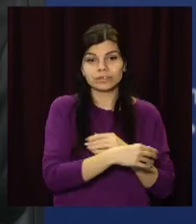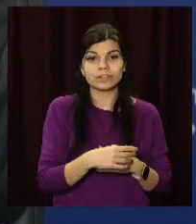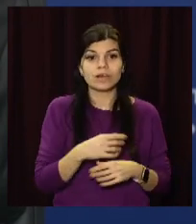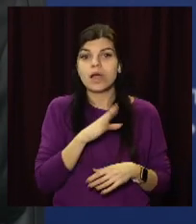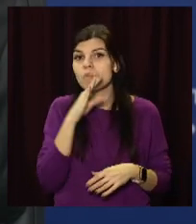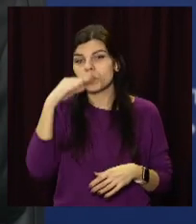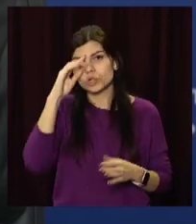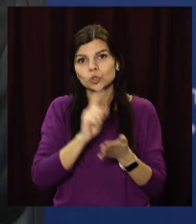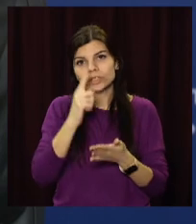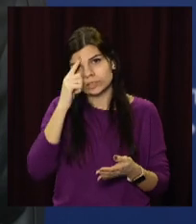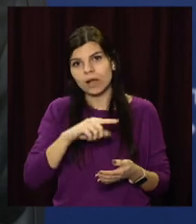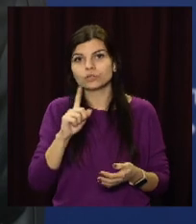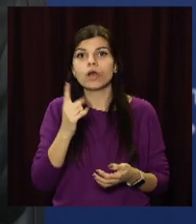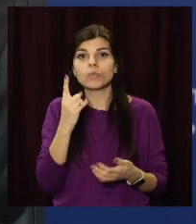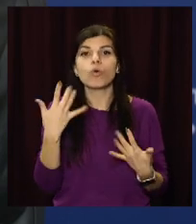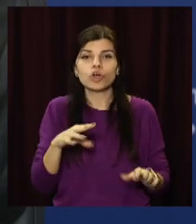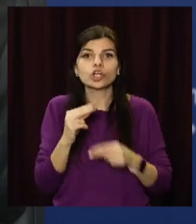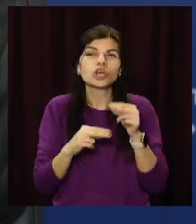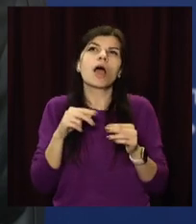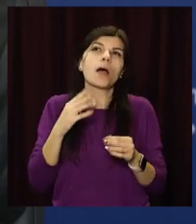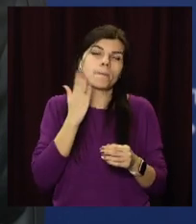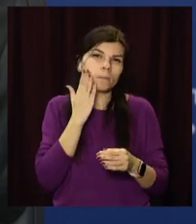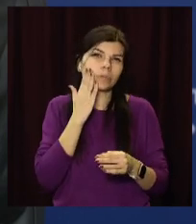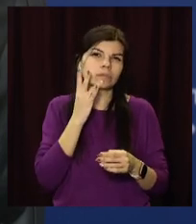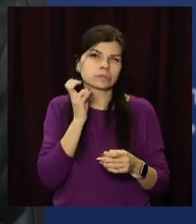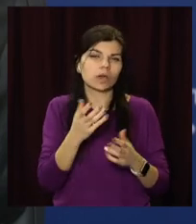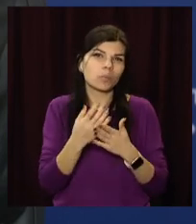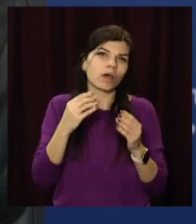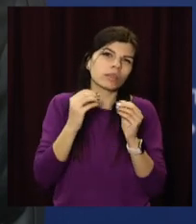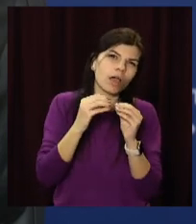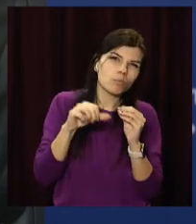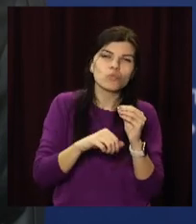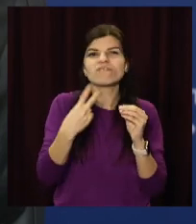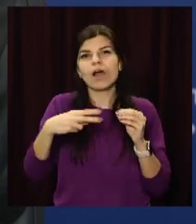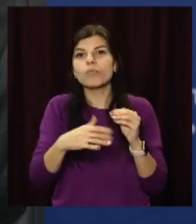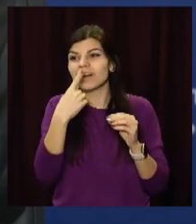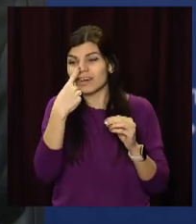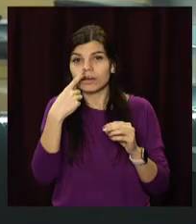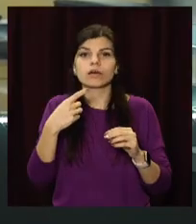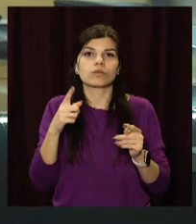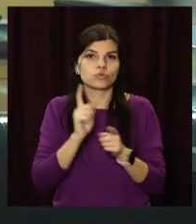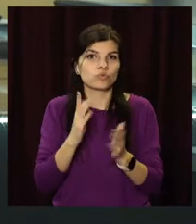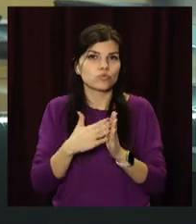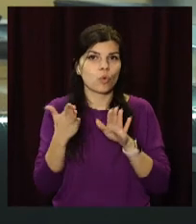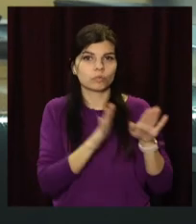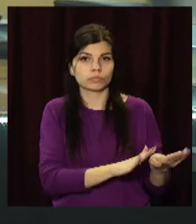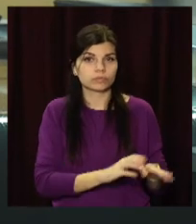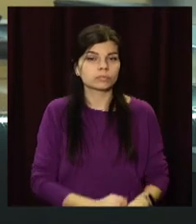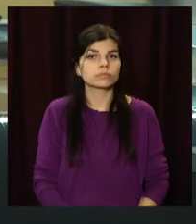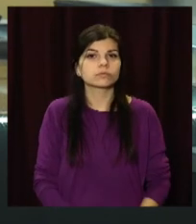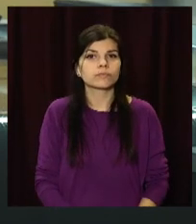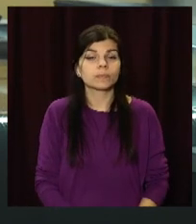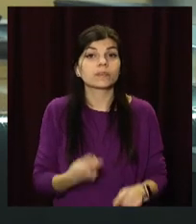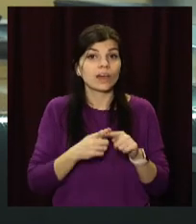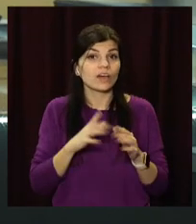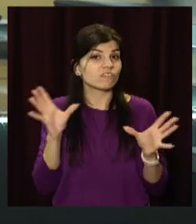батьки повинні знати, що дитина вже через деякий час, там 20, 30 чи 10 хвилин, повинна повернутися додому. Це всі новини на